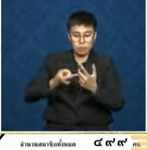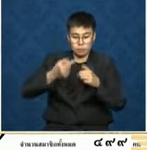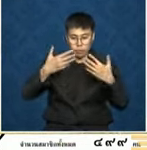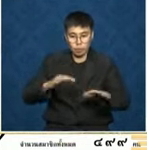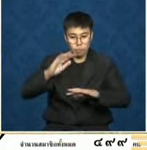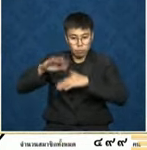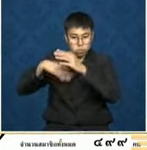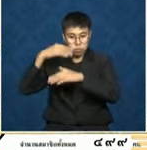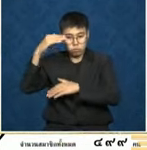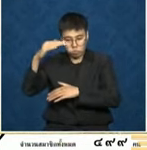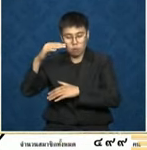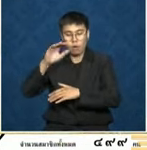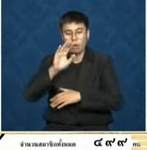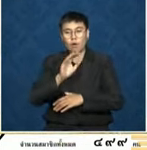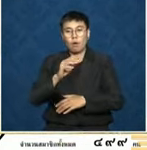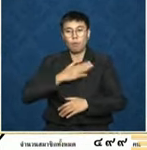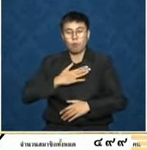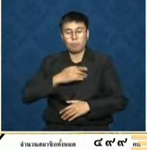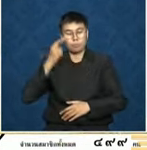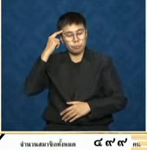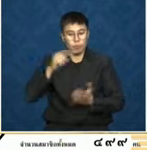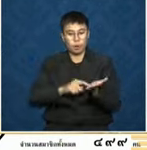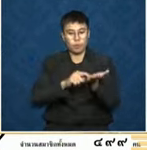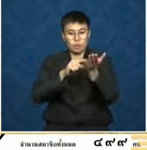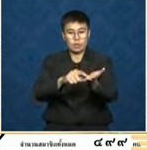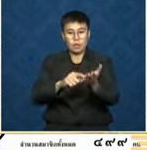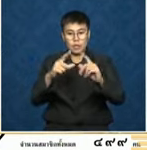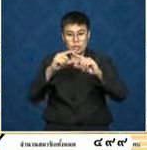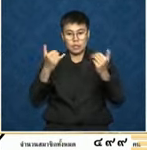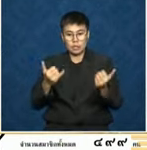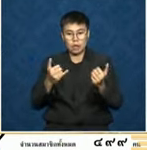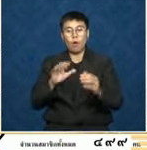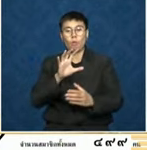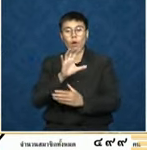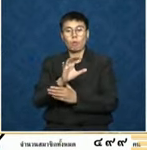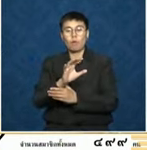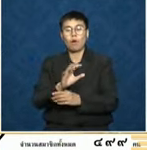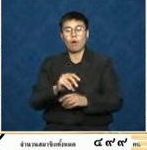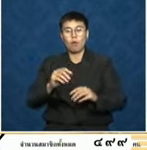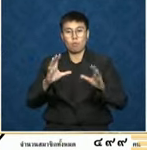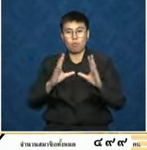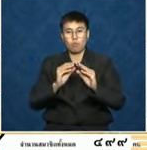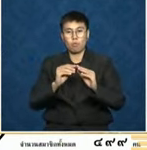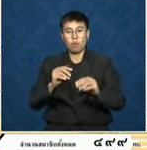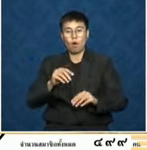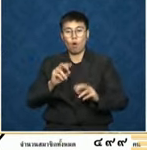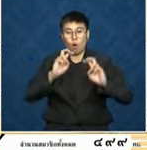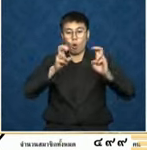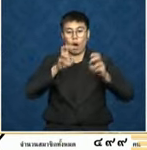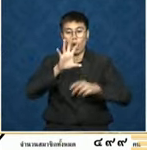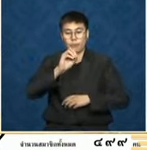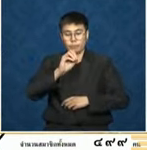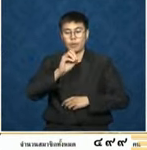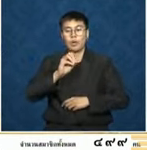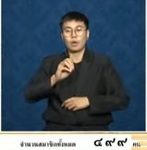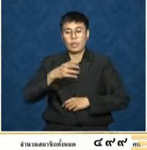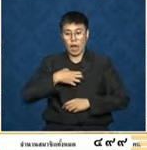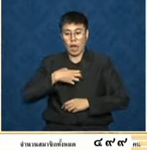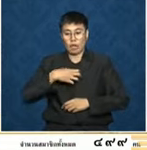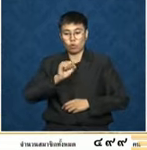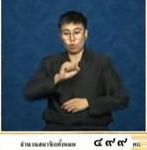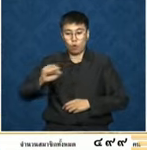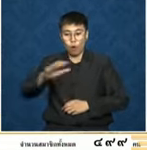การพัฒนานะครับเพราะฉะนั้นผมจึงขอเสนอเรื่องนี้นะครับตามข้อบังคับการประชุมสภาข้อที่50มาให้สภาได้ช่วยกันใ